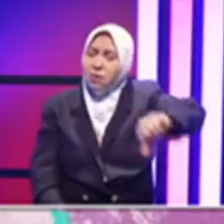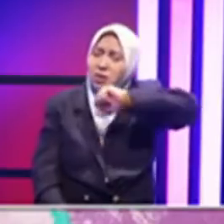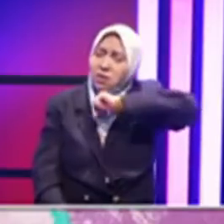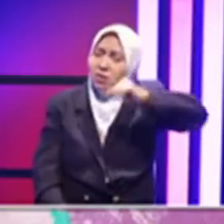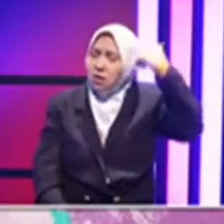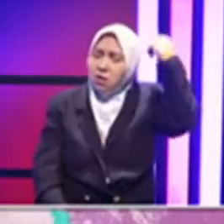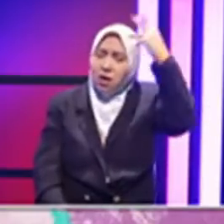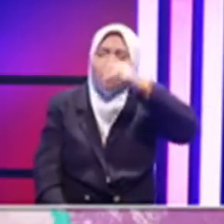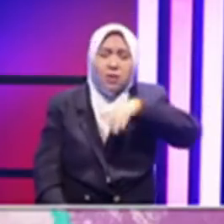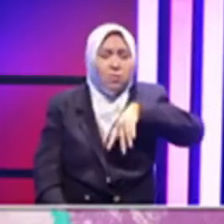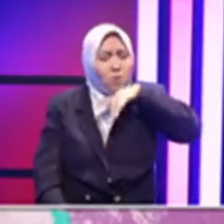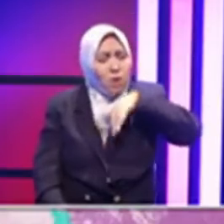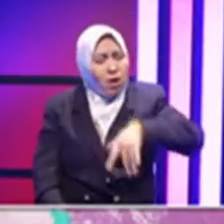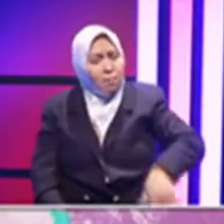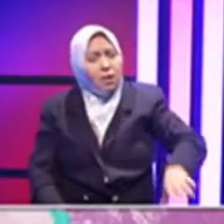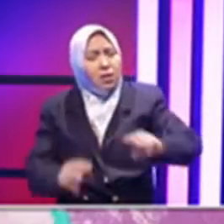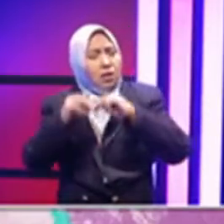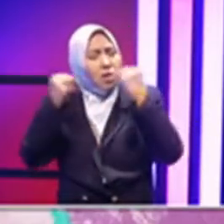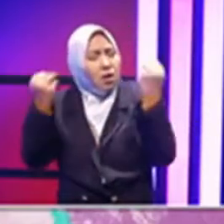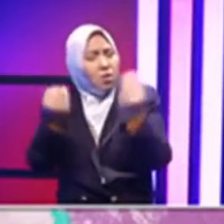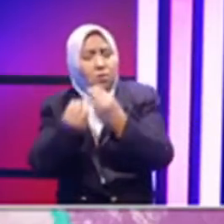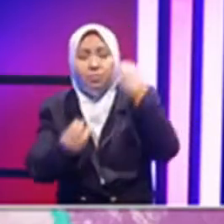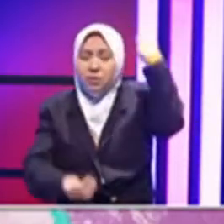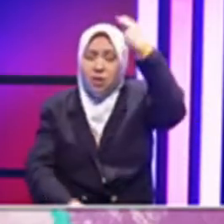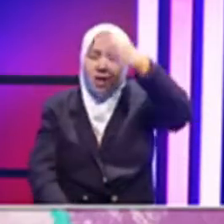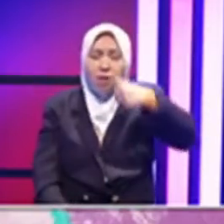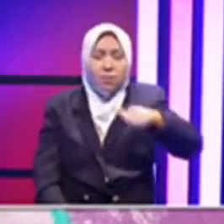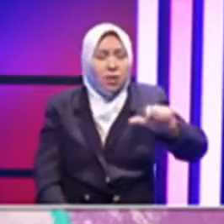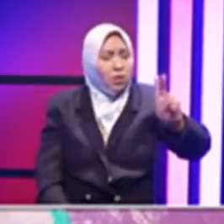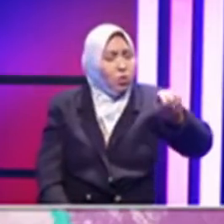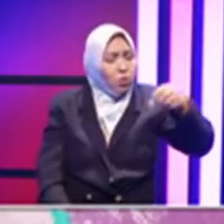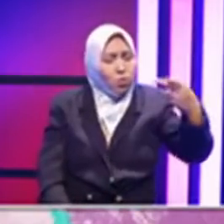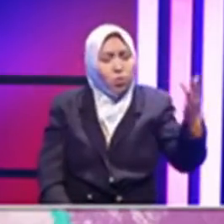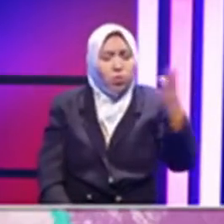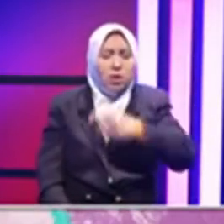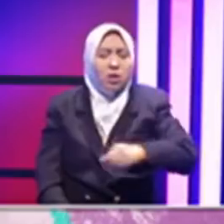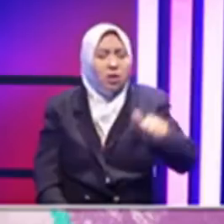قبلهم قوم نوح